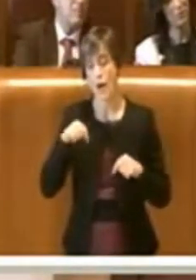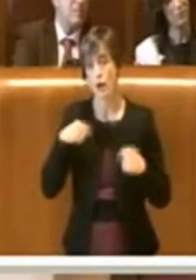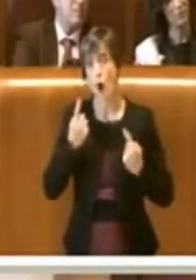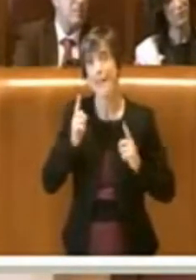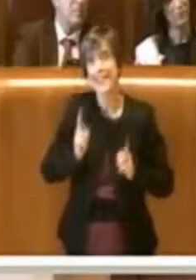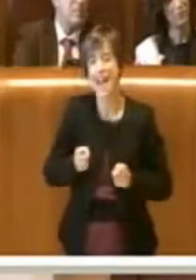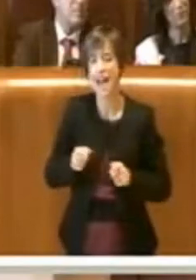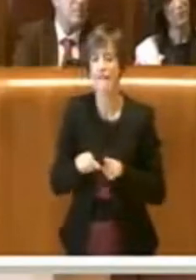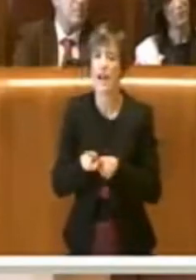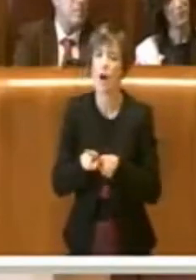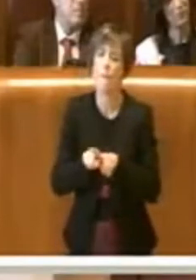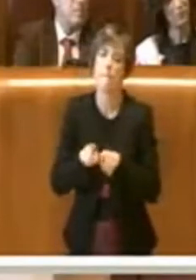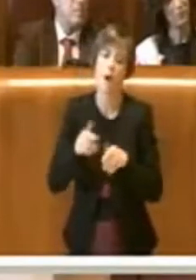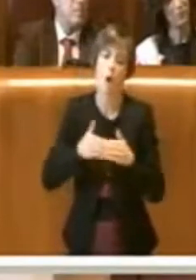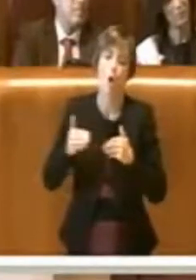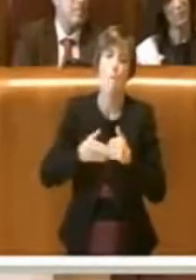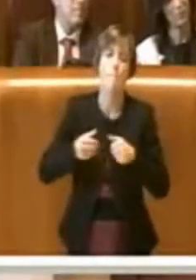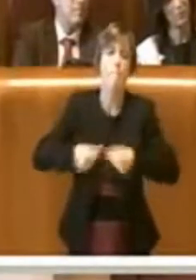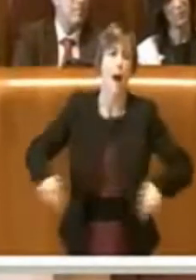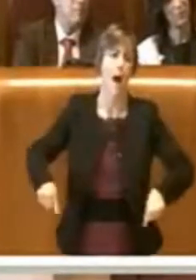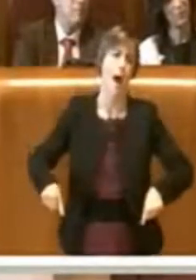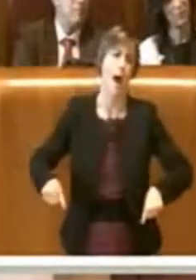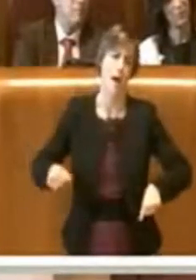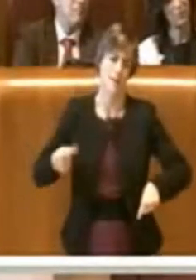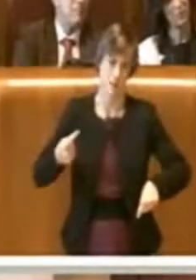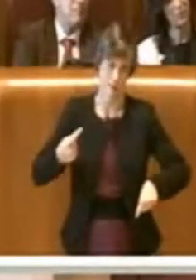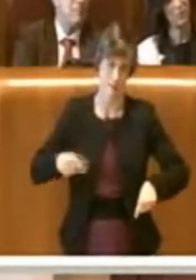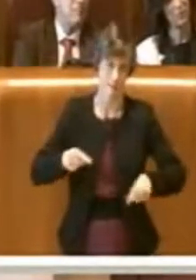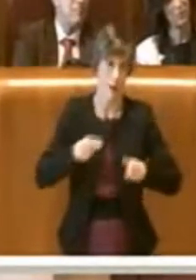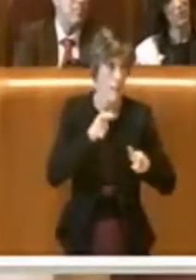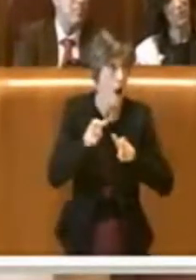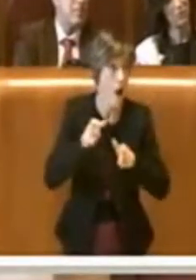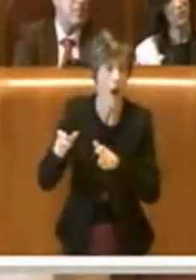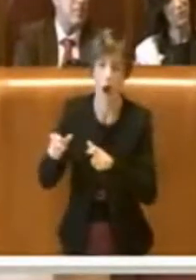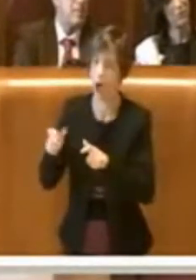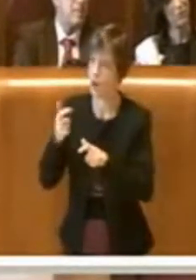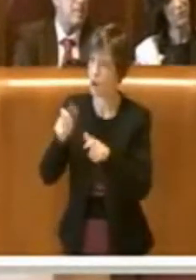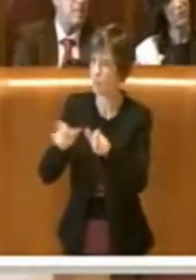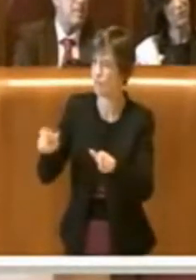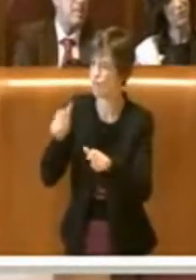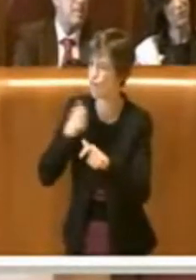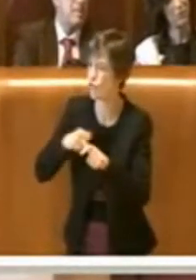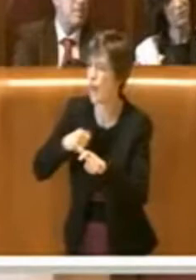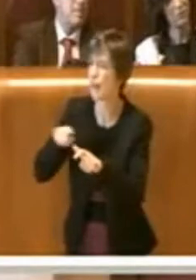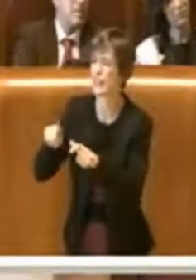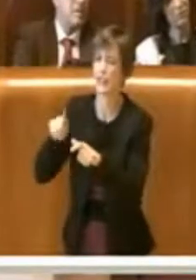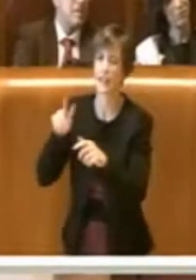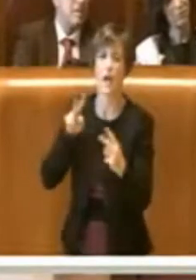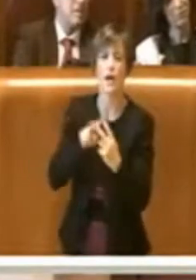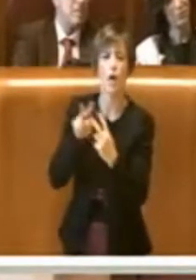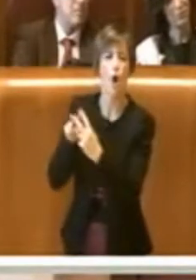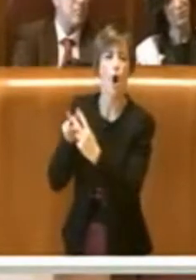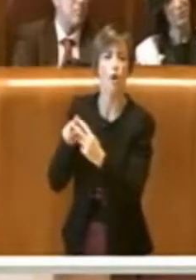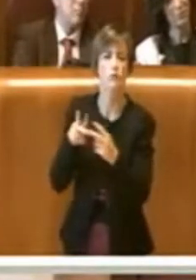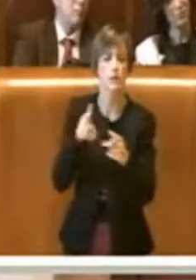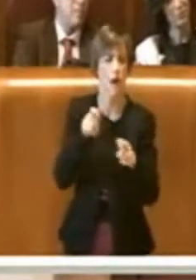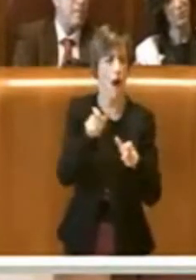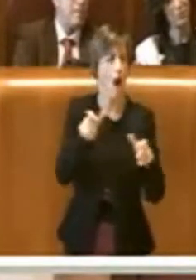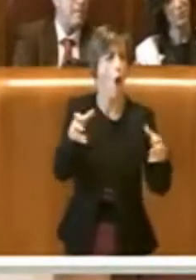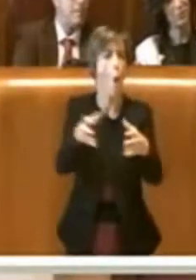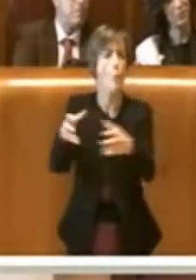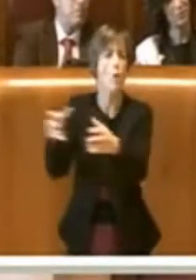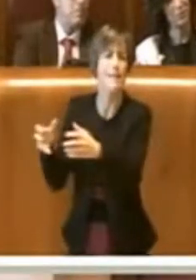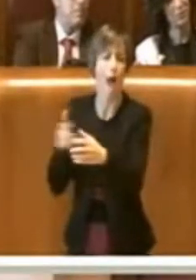andare a parlare tra i cittadini, noi, di fare un passaparola, di andare a incontrare le comunità, proprio